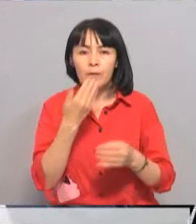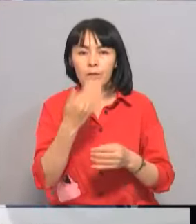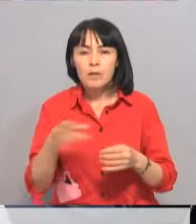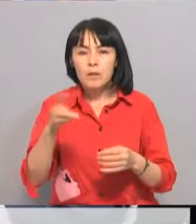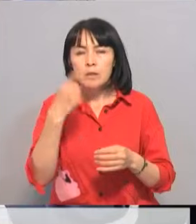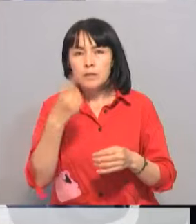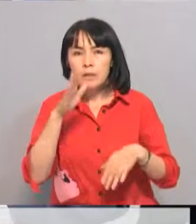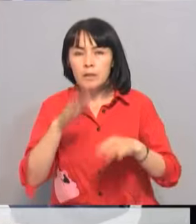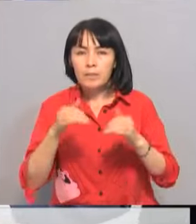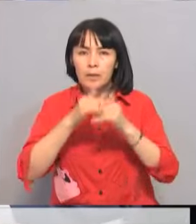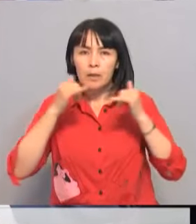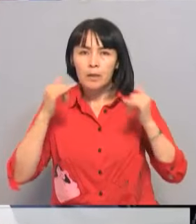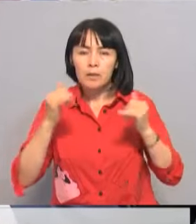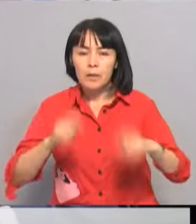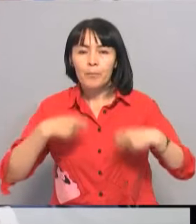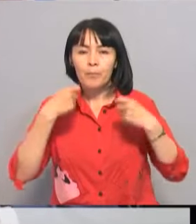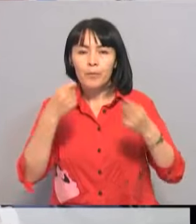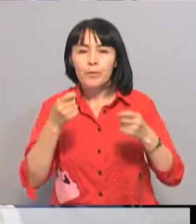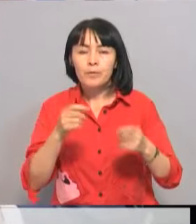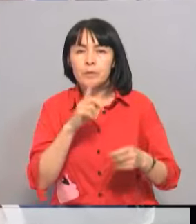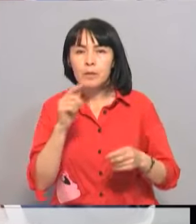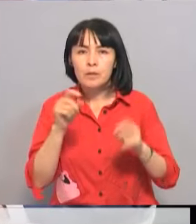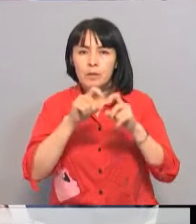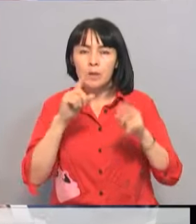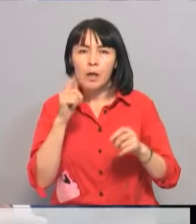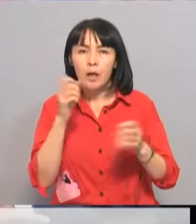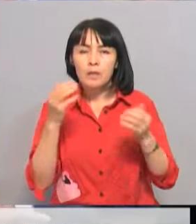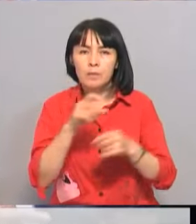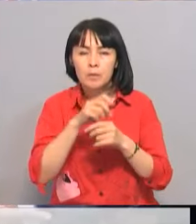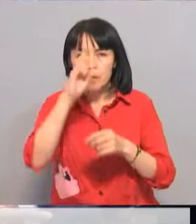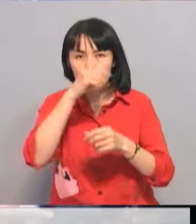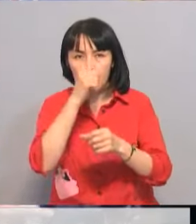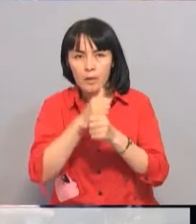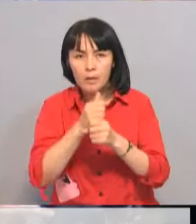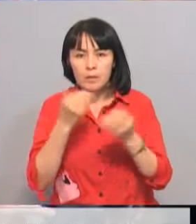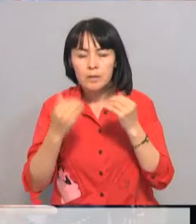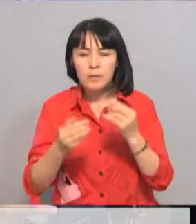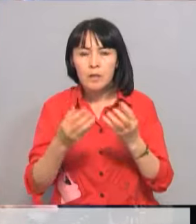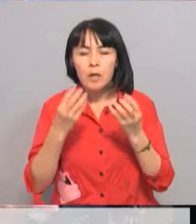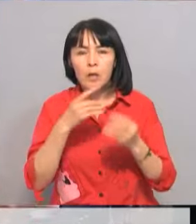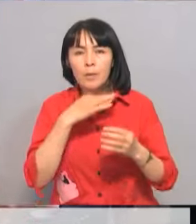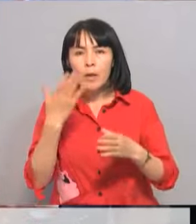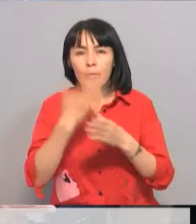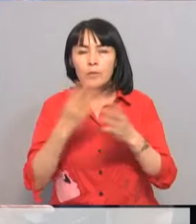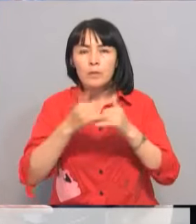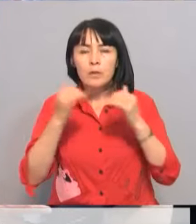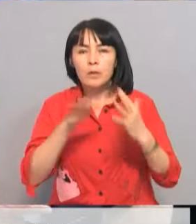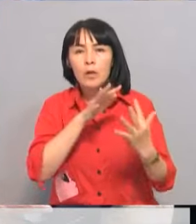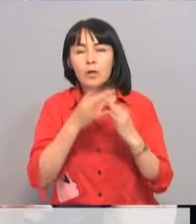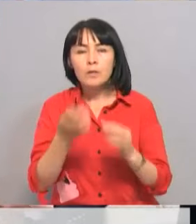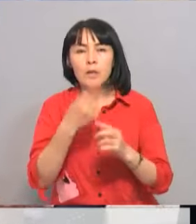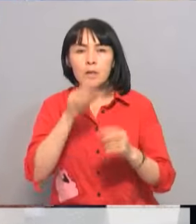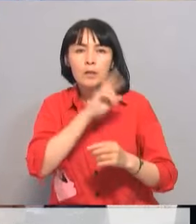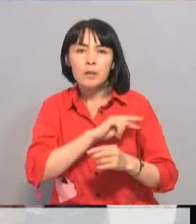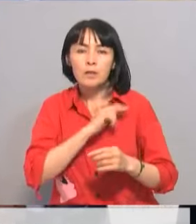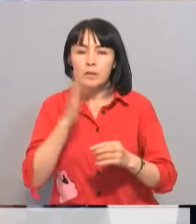район один из самых развитых по обеспеченности инфраструктуры. По поручению главы государства предпринимаются меры по развитию сел. Эти